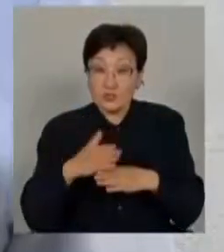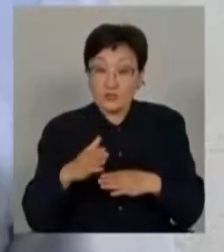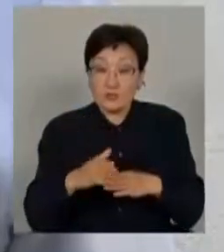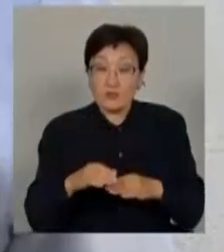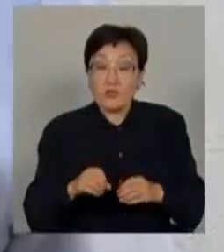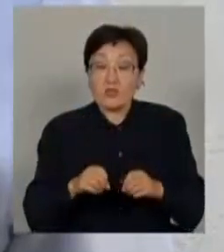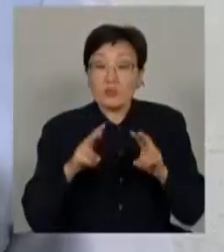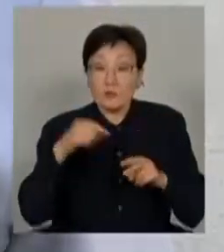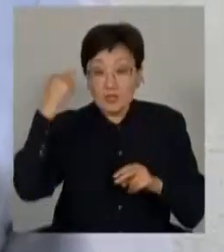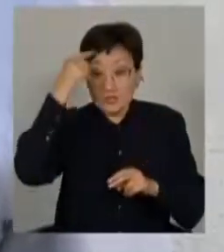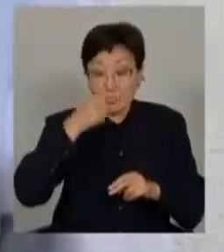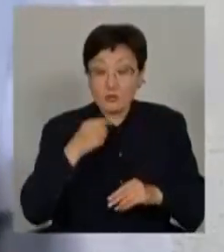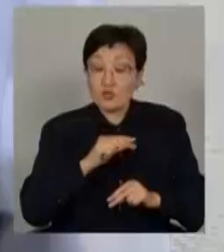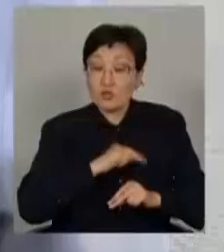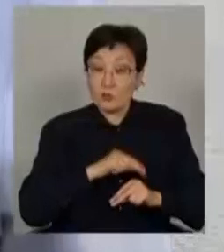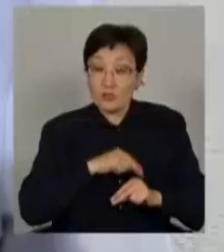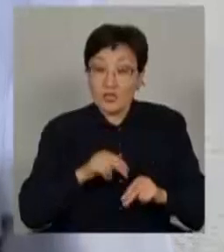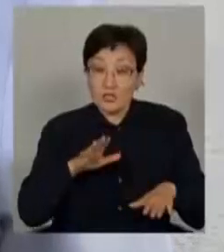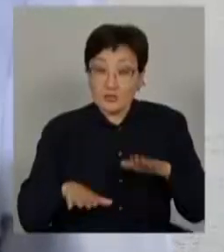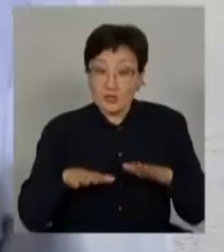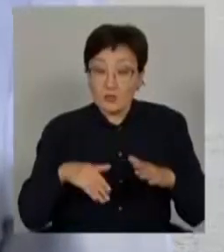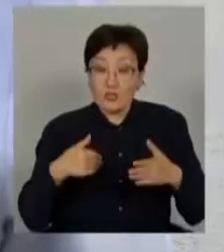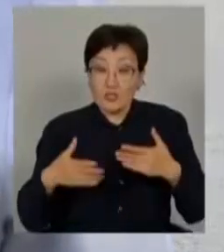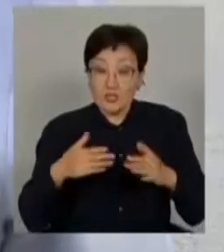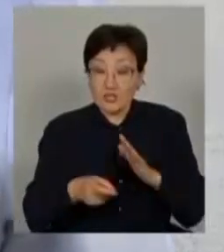яғни лауазымды тұлғалардың қызметіне салғырт